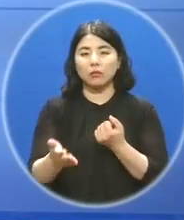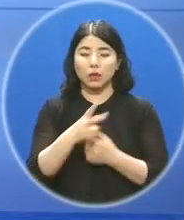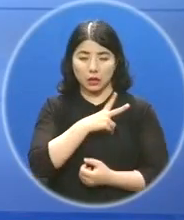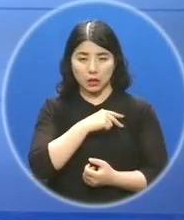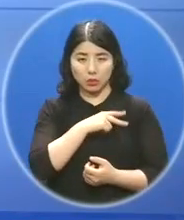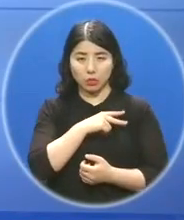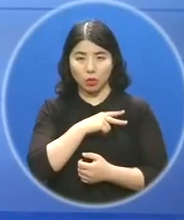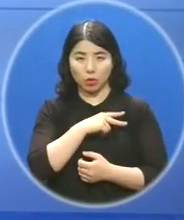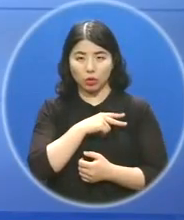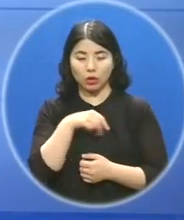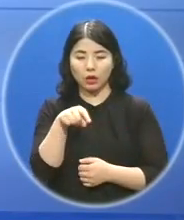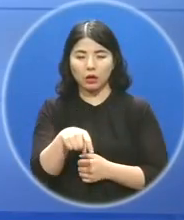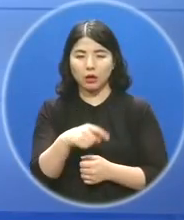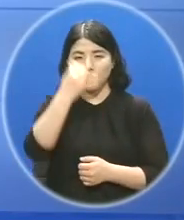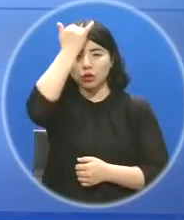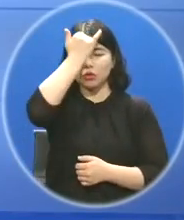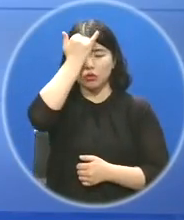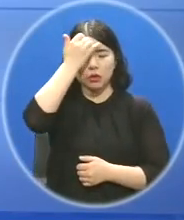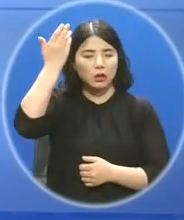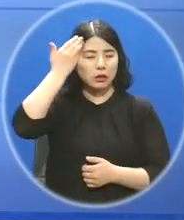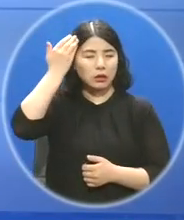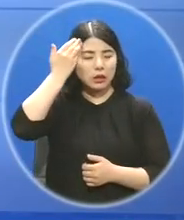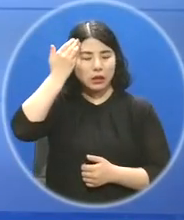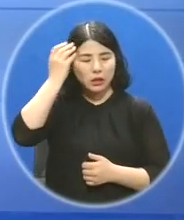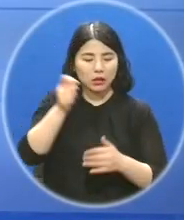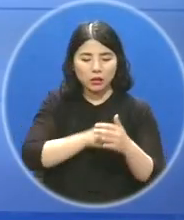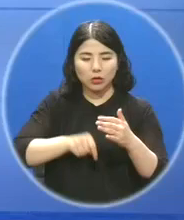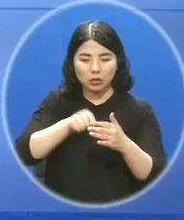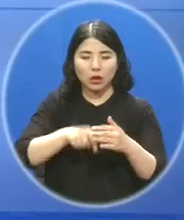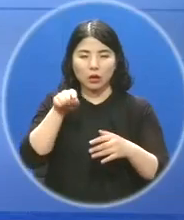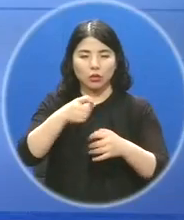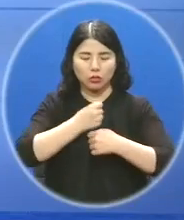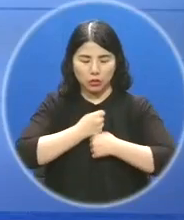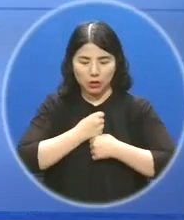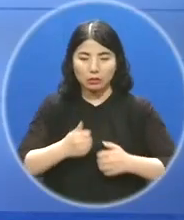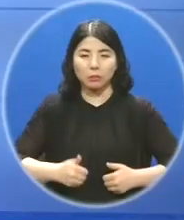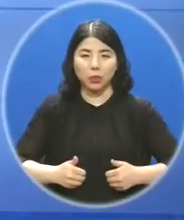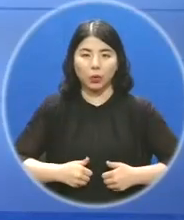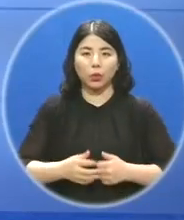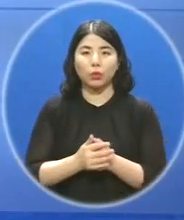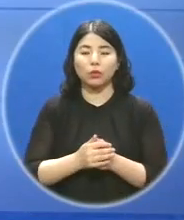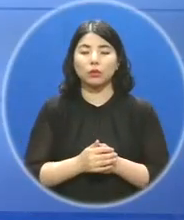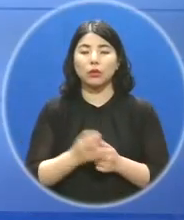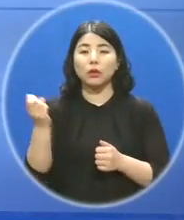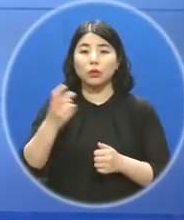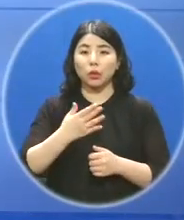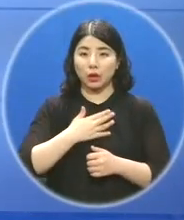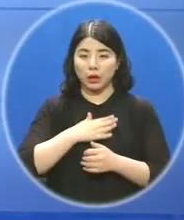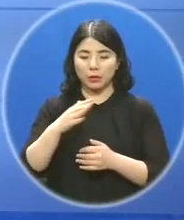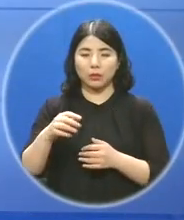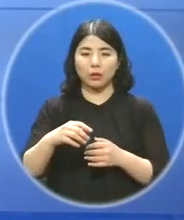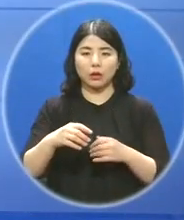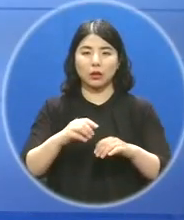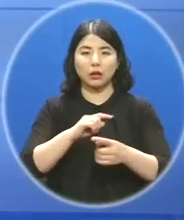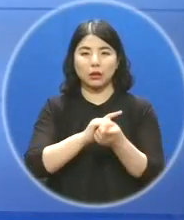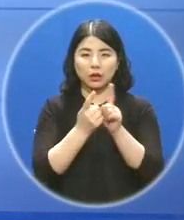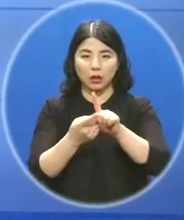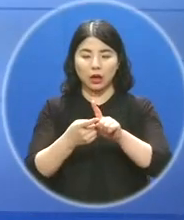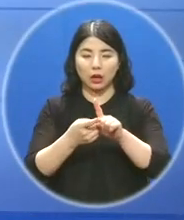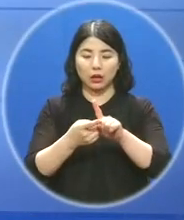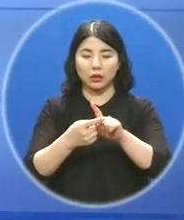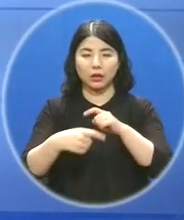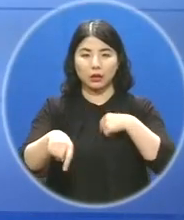의원님들이 하나의 그 윤리의식 속에서, 도덕성 속에서 그런 것들이 좀 지켜져야 된다. 그리고 저희는 이제 그 대의 정치를 행하는